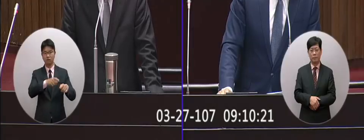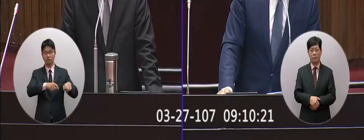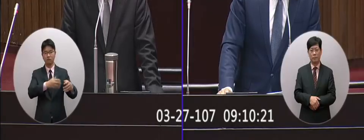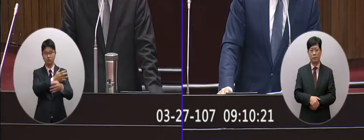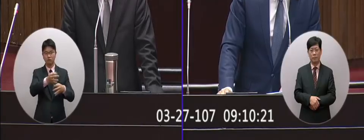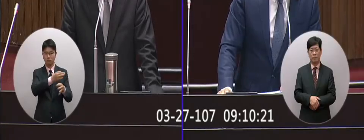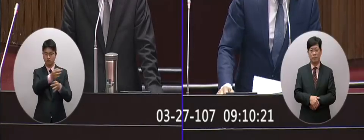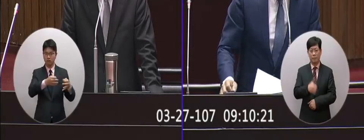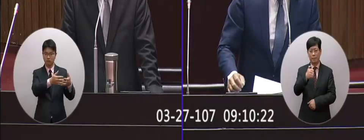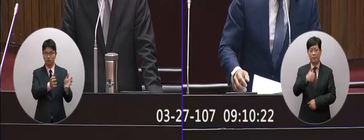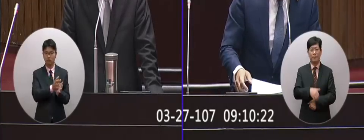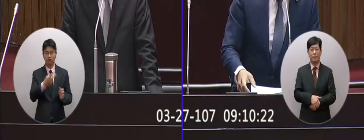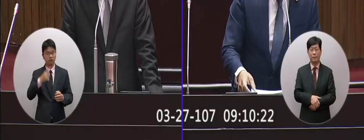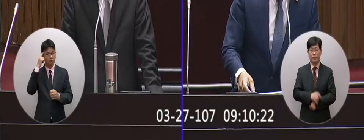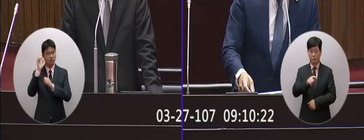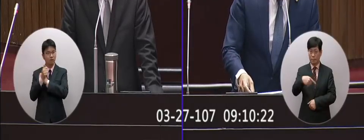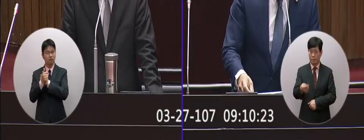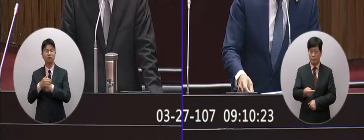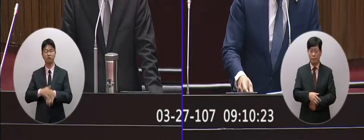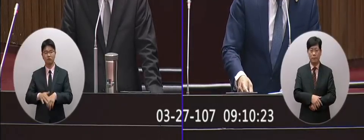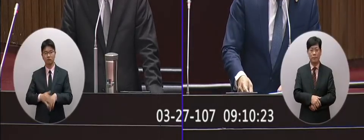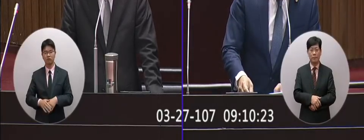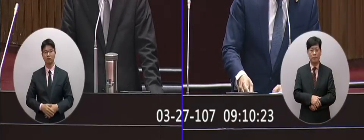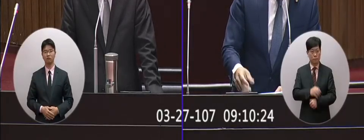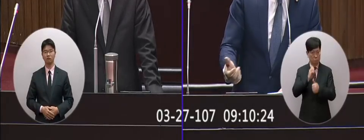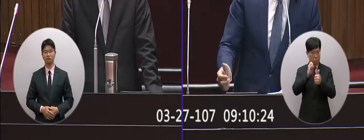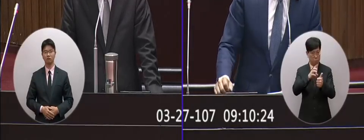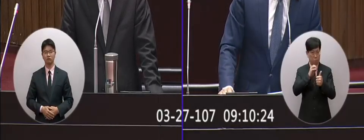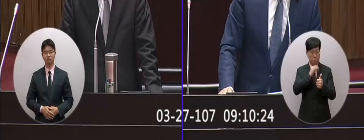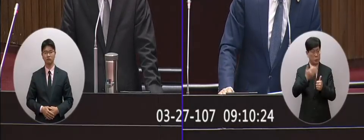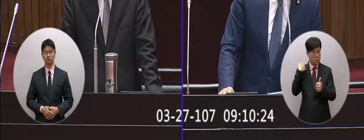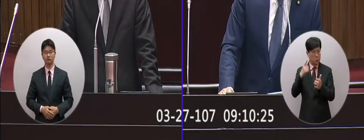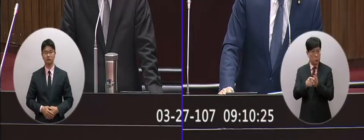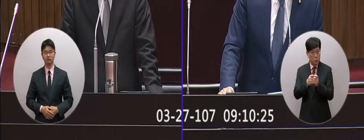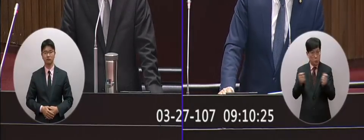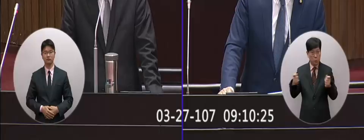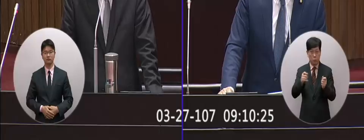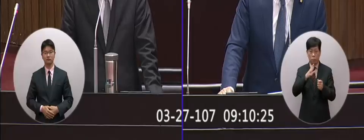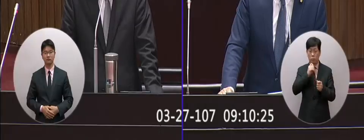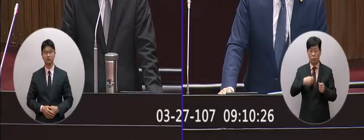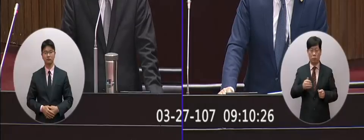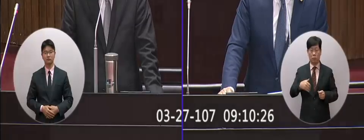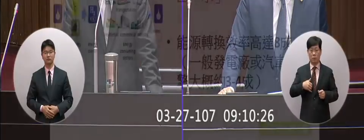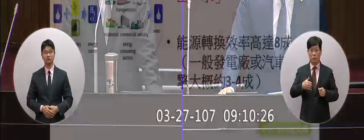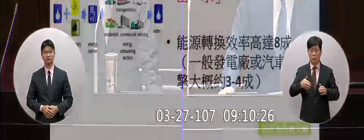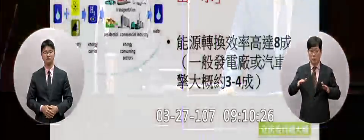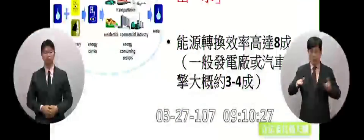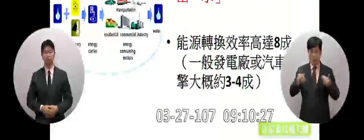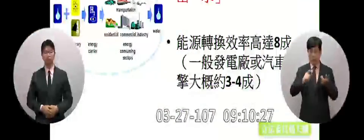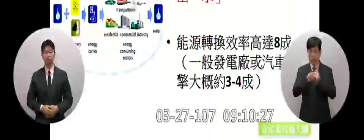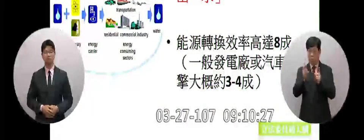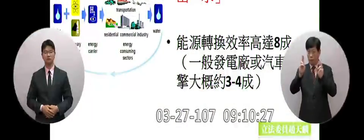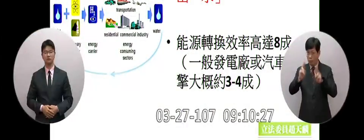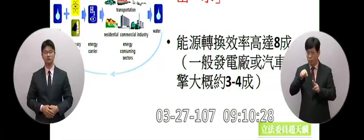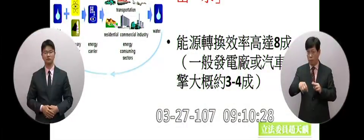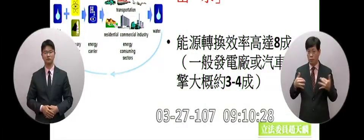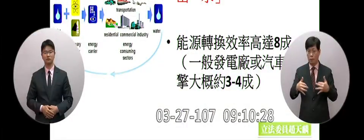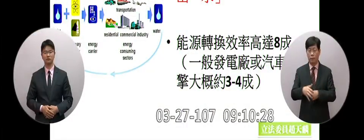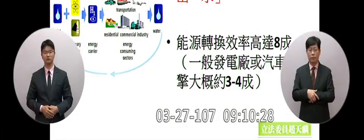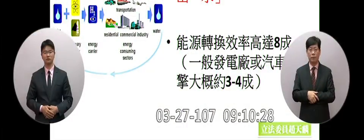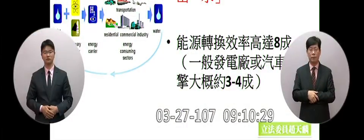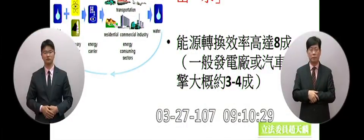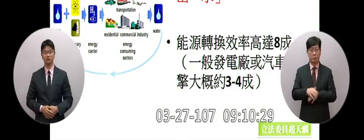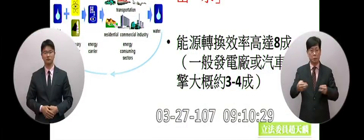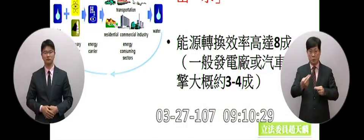考量。 好，谢谢。那接下来的话就是提醒我长期一直关注的氢能发电的这个部分氢能源其实